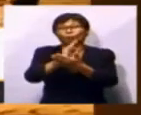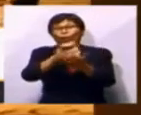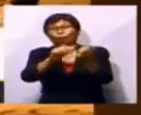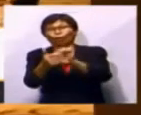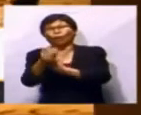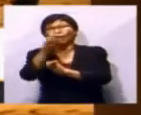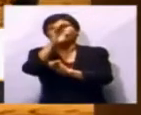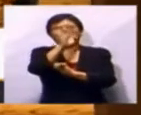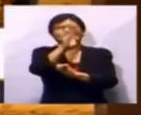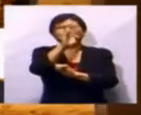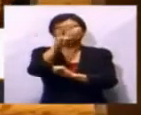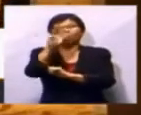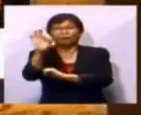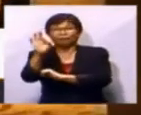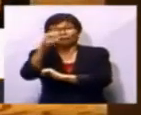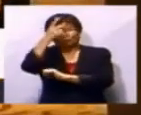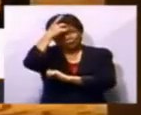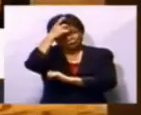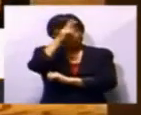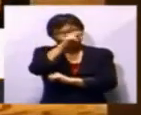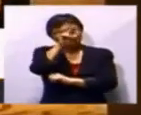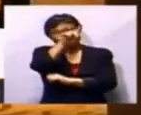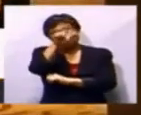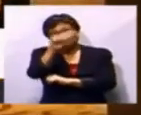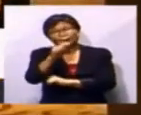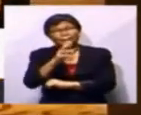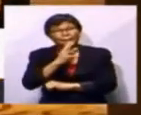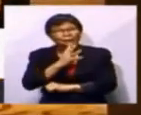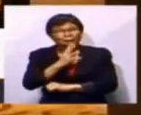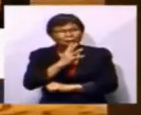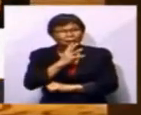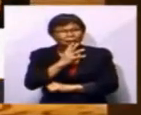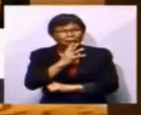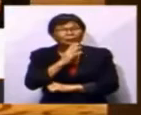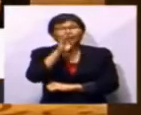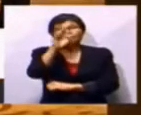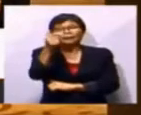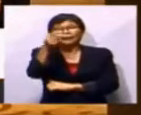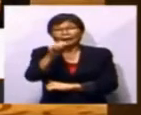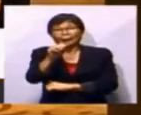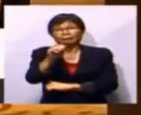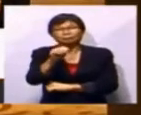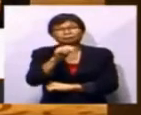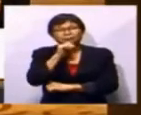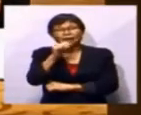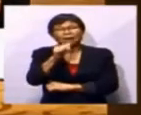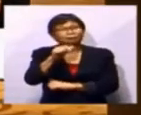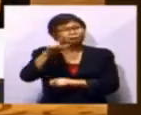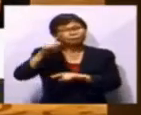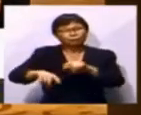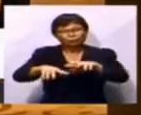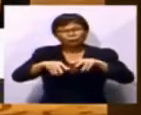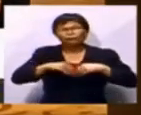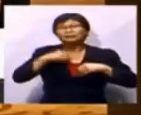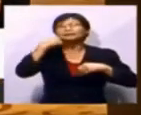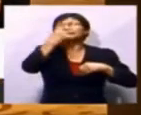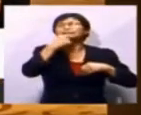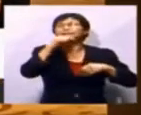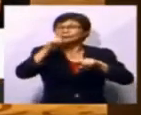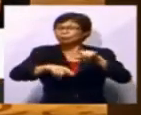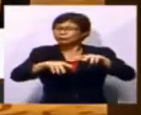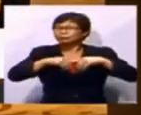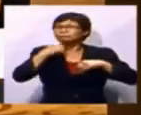oleh BWF. Dato' Sri Norza turut menegaskan pihak BAM tidak akan berkompromi dengan mana-mana